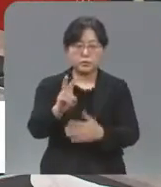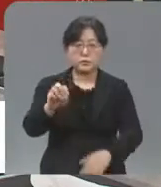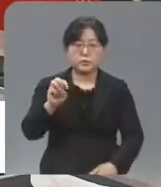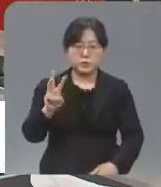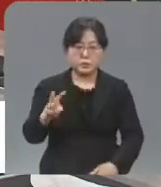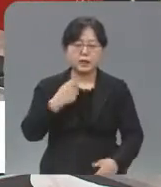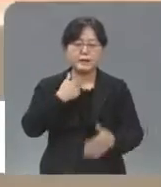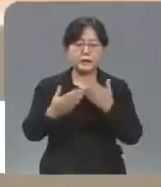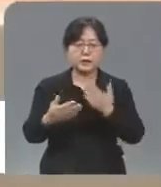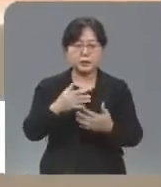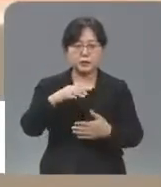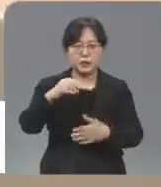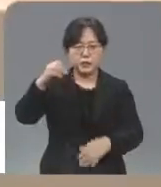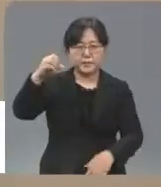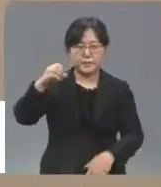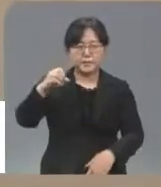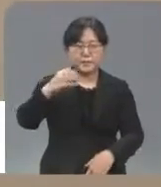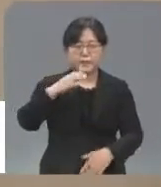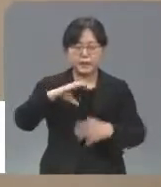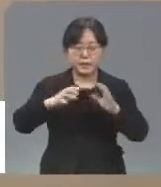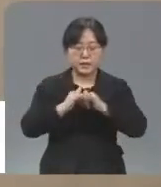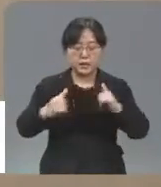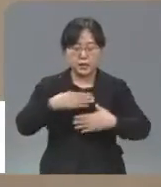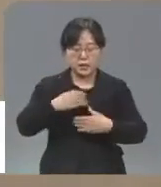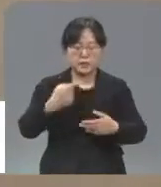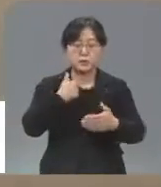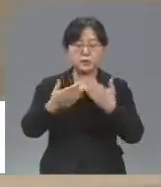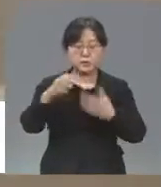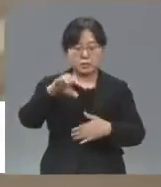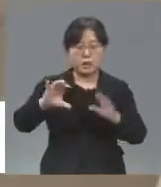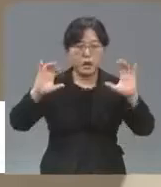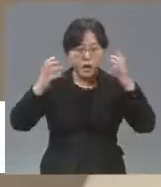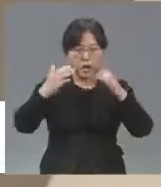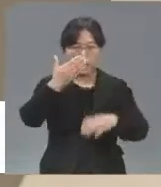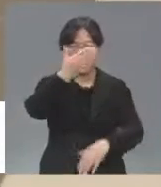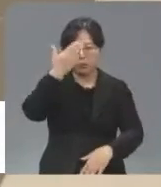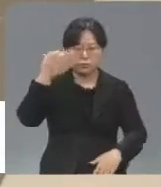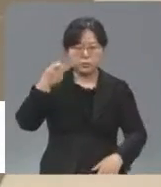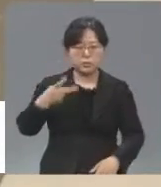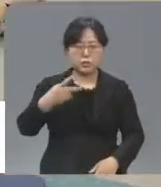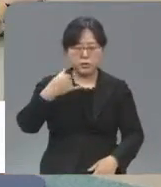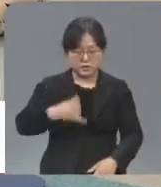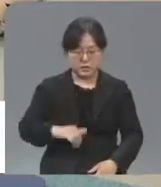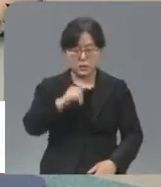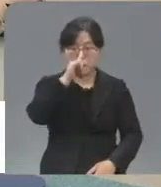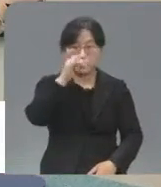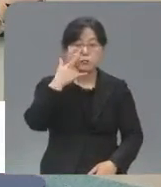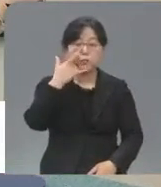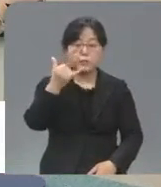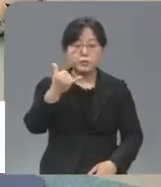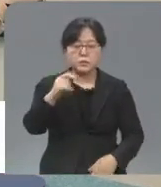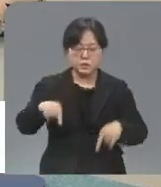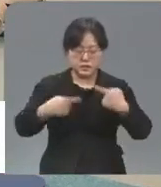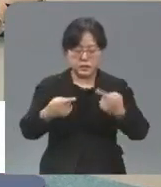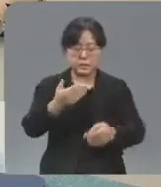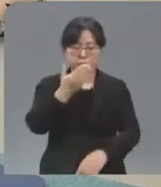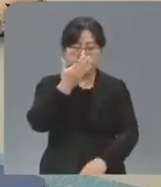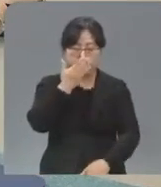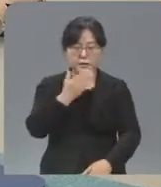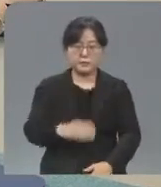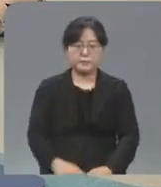23개의 체험시설을 갖춘 빛골 국민안전체험관. 어린이와 청소년은 물론 자녀를 둔 학부모들도 참여가